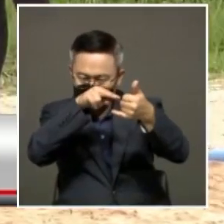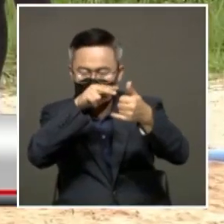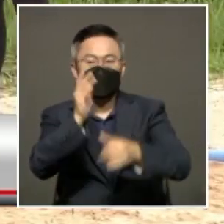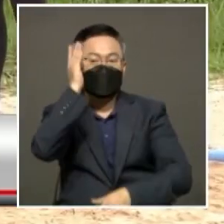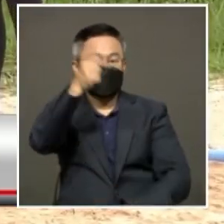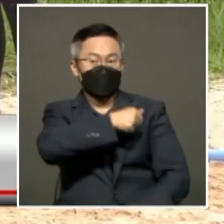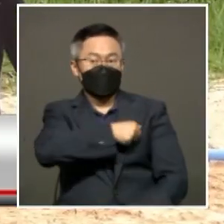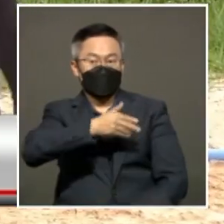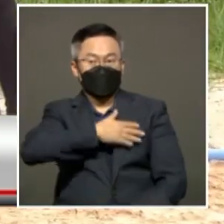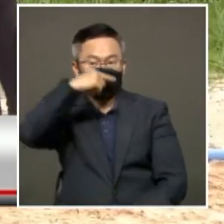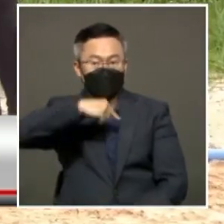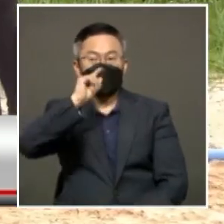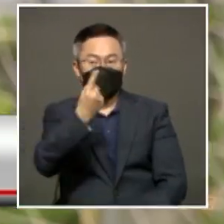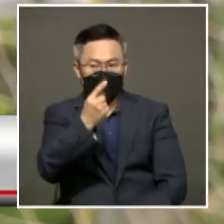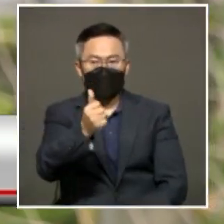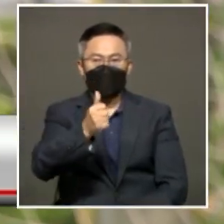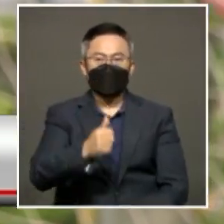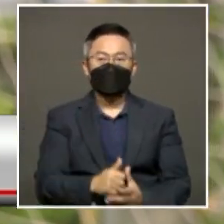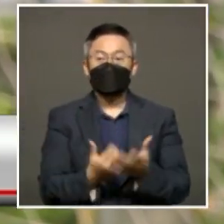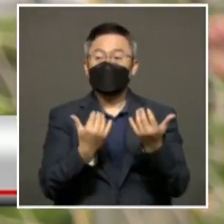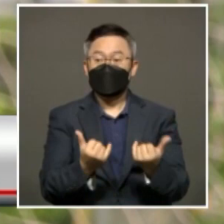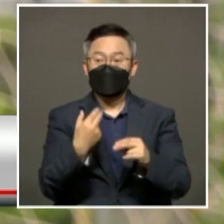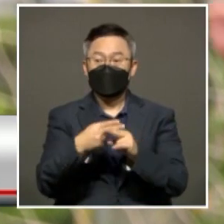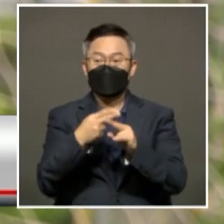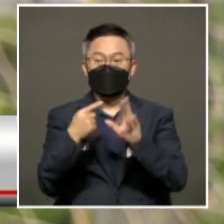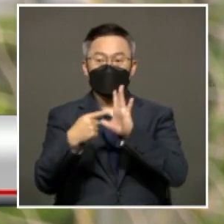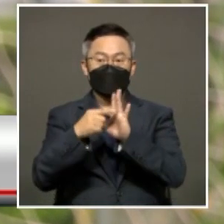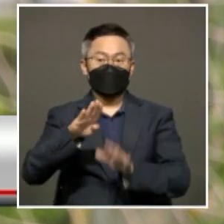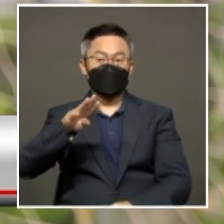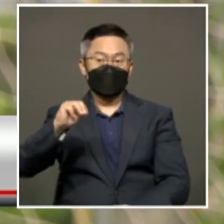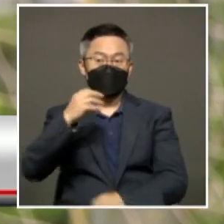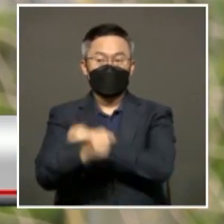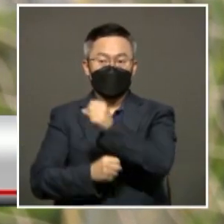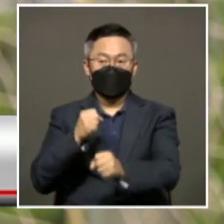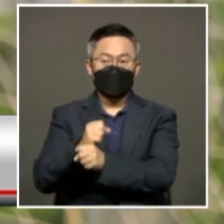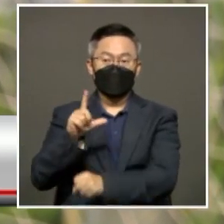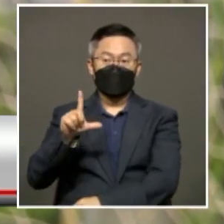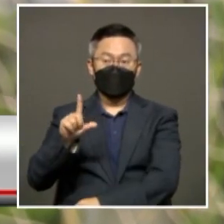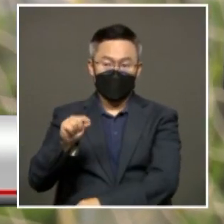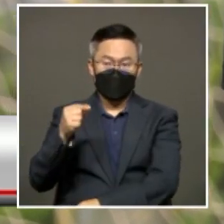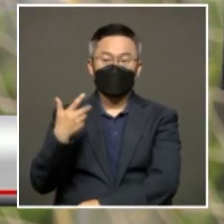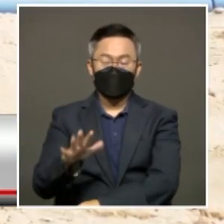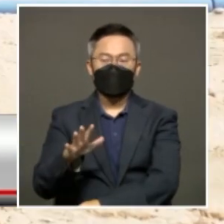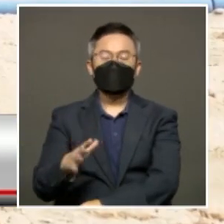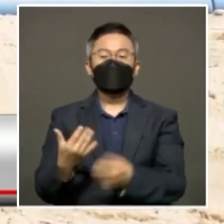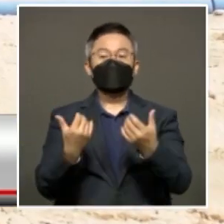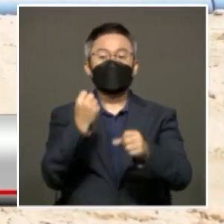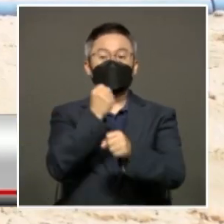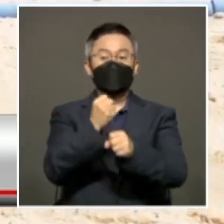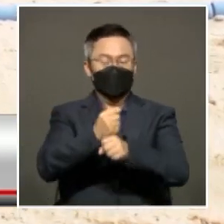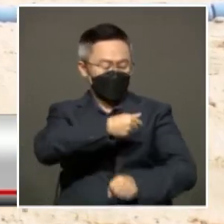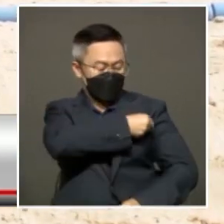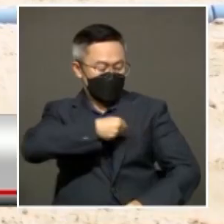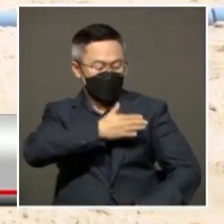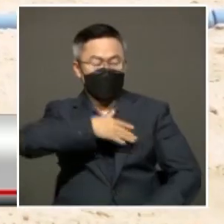ใหญ่โดยปัจจุบันแบมอังคณาในวัย20ปีไม่เพียงแต่ก้าวขึ้นมาติดทีมชาติชุดใหญ่ได้ตามค